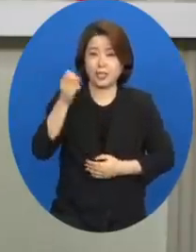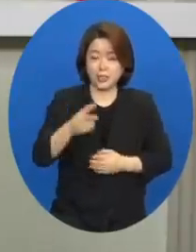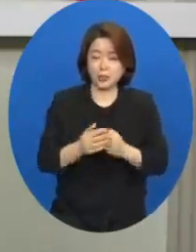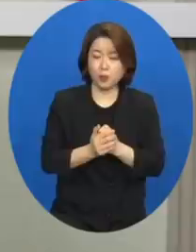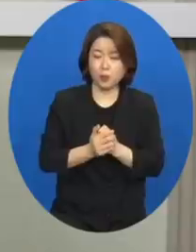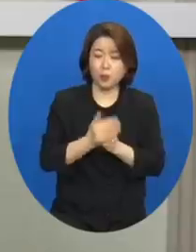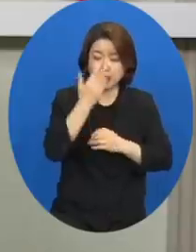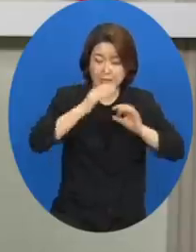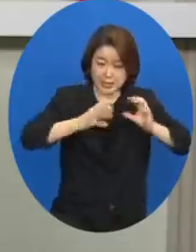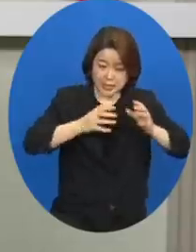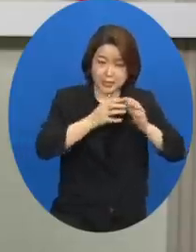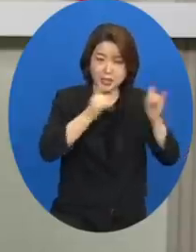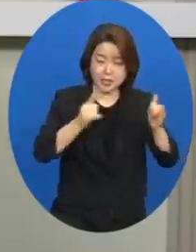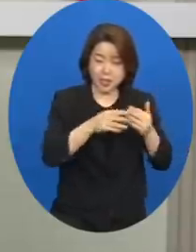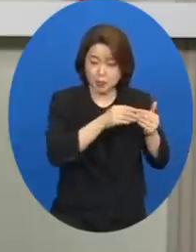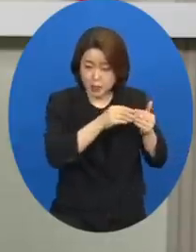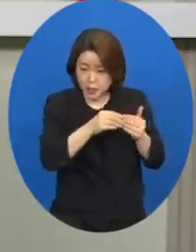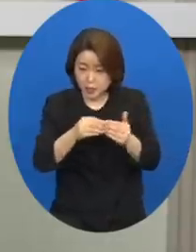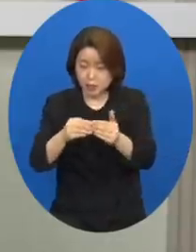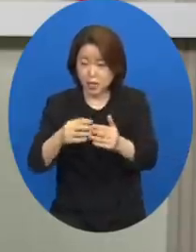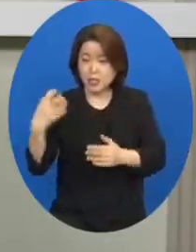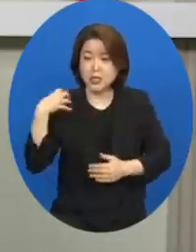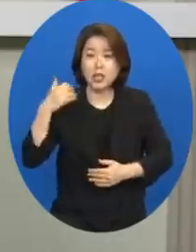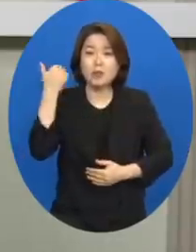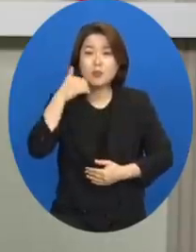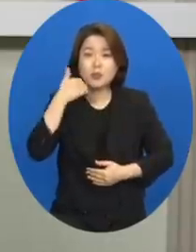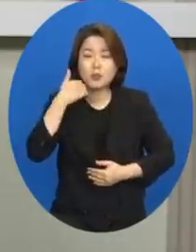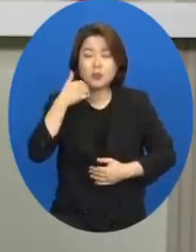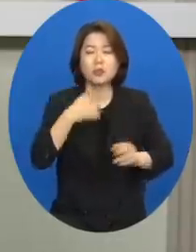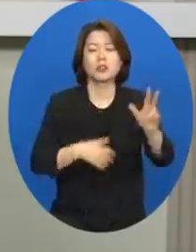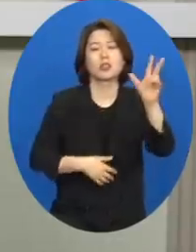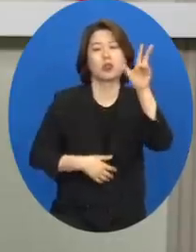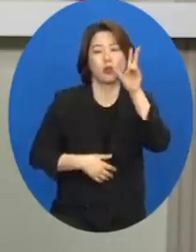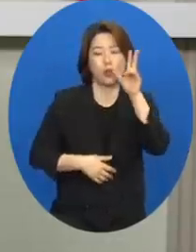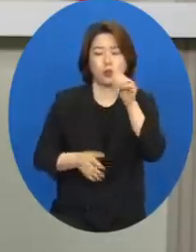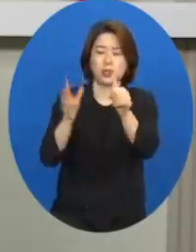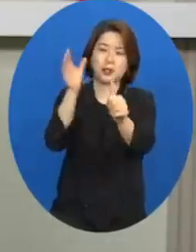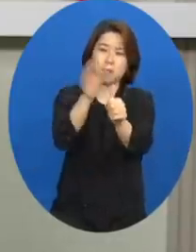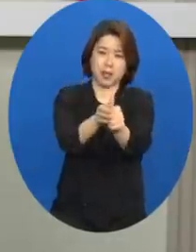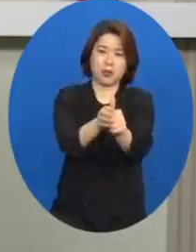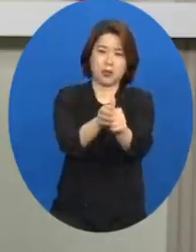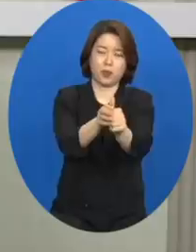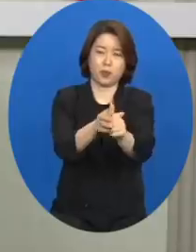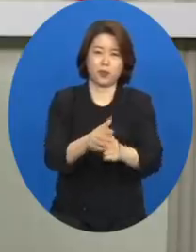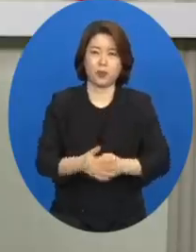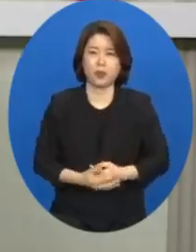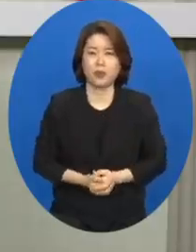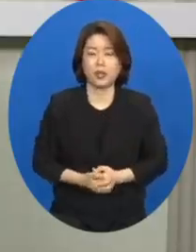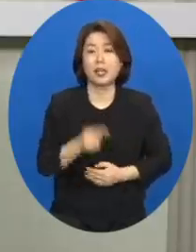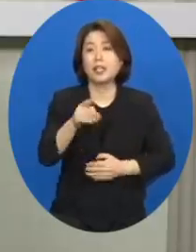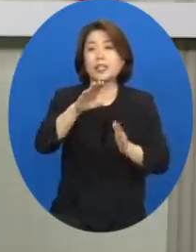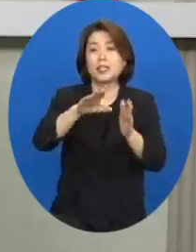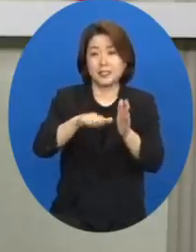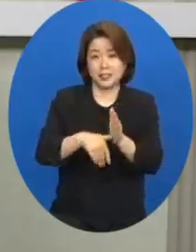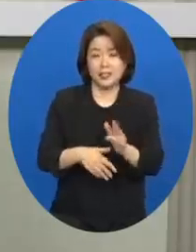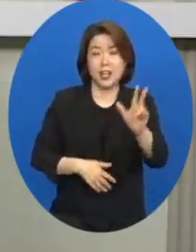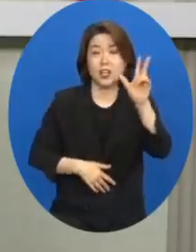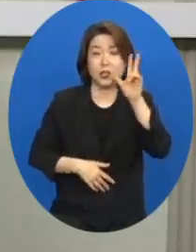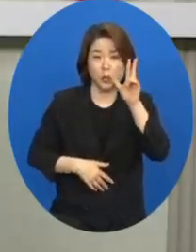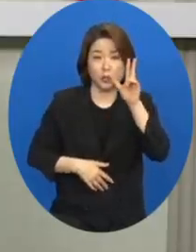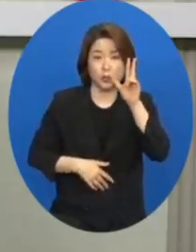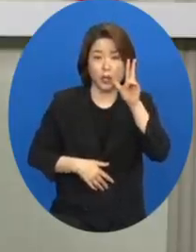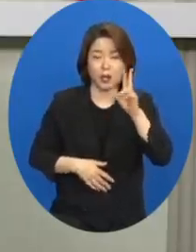이스라엘 백성을 이끌어 갈 책임을 여호수아에게 마켓입니다 그 때 여호수아는